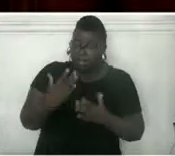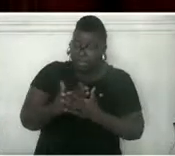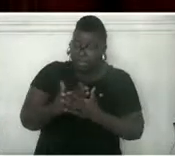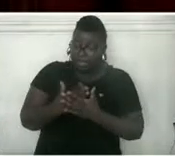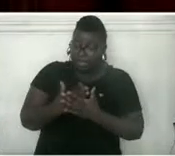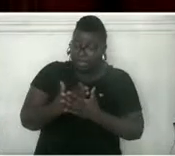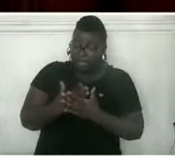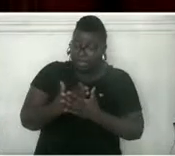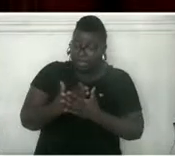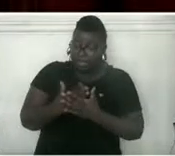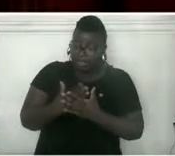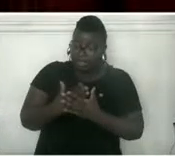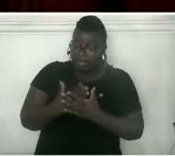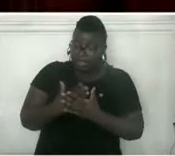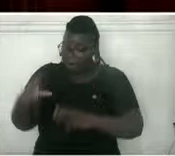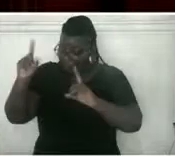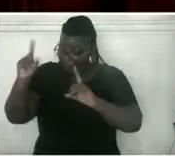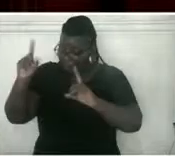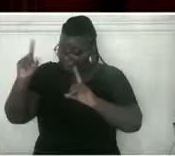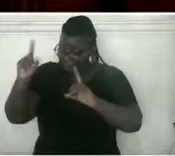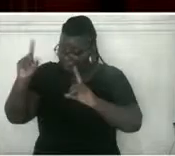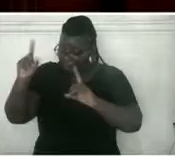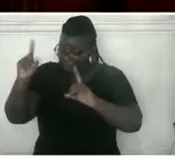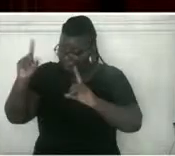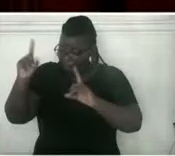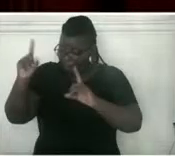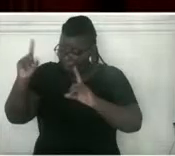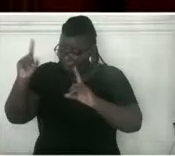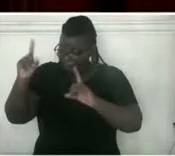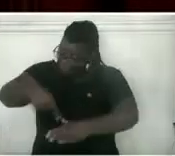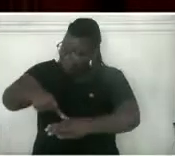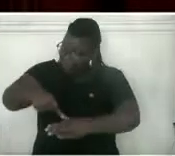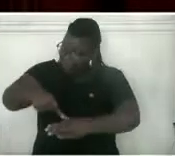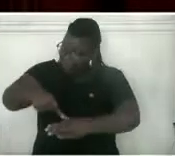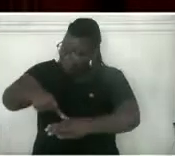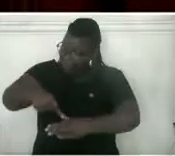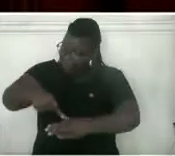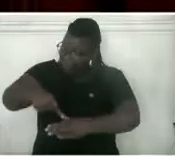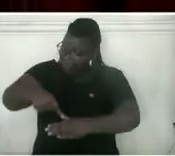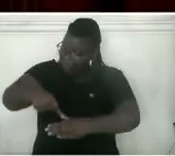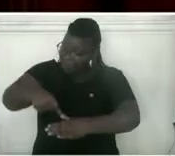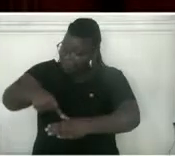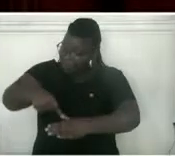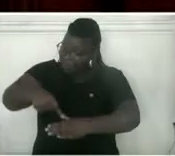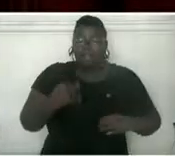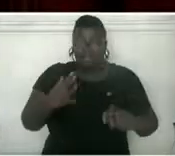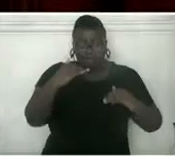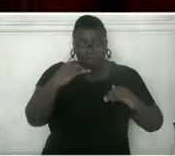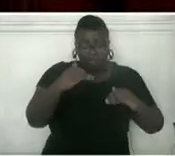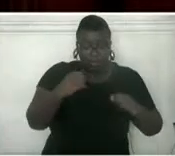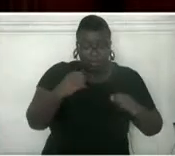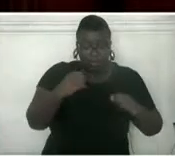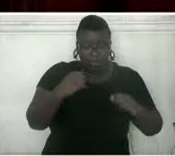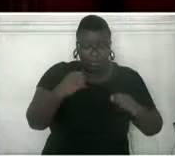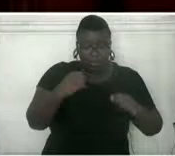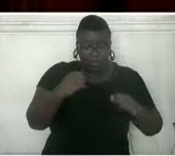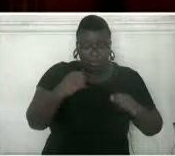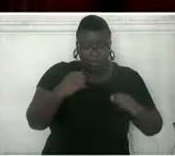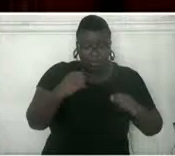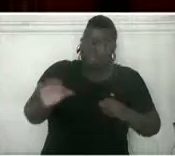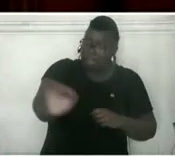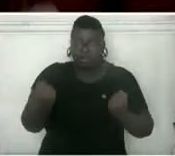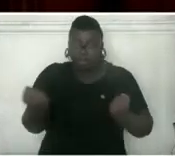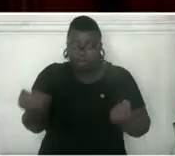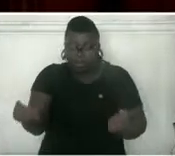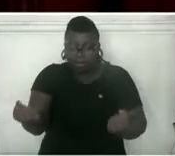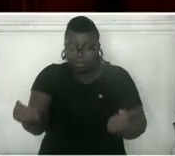Africa makhiqizwe eSouth Africa, especially la KwaZulu Natal. Uma kwakhiwa imoto, makhiqizwe